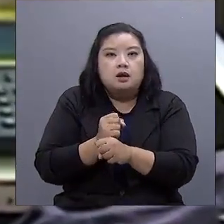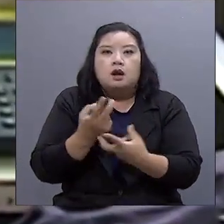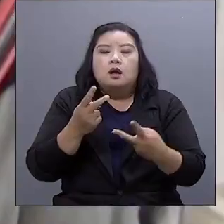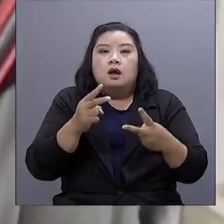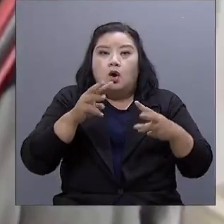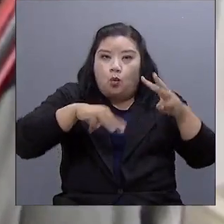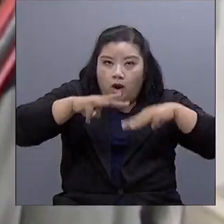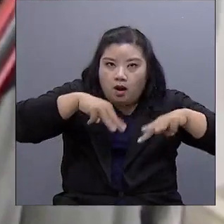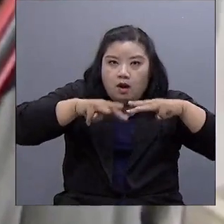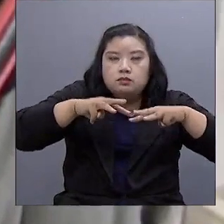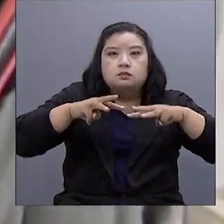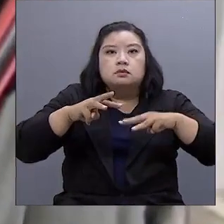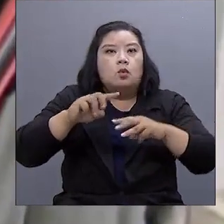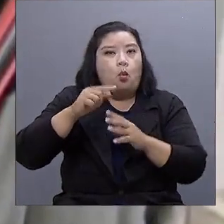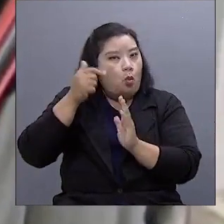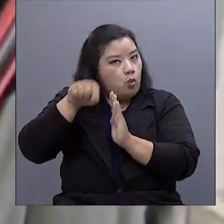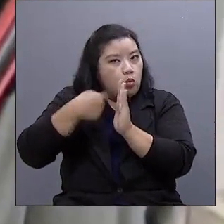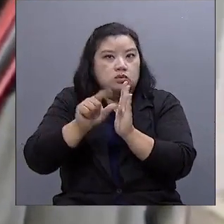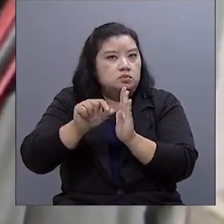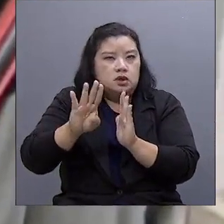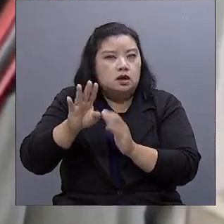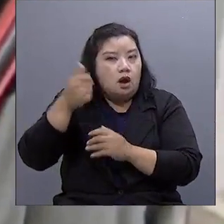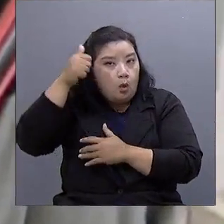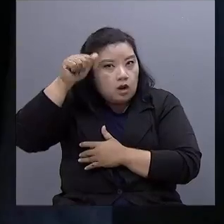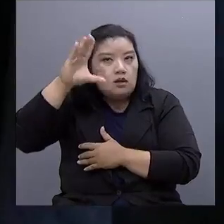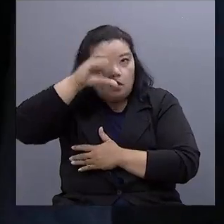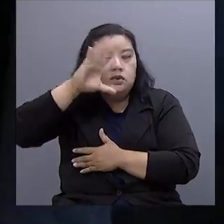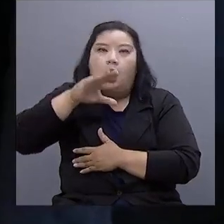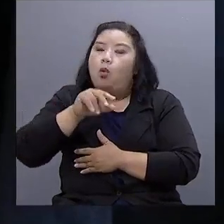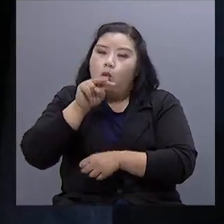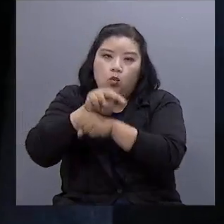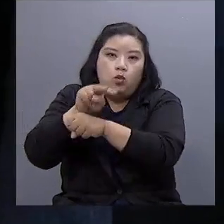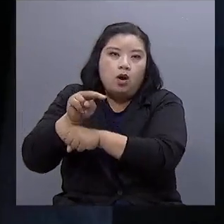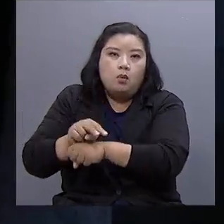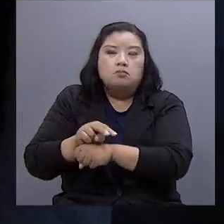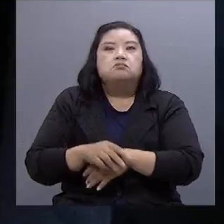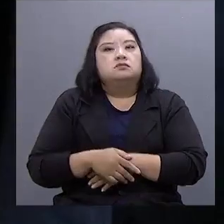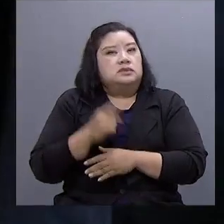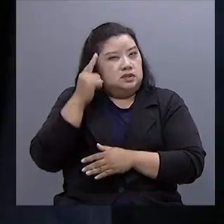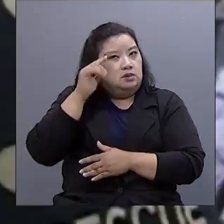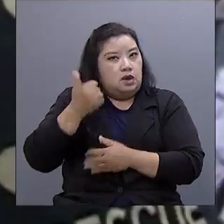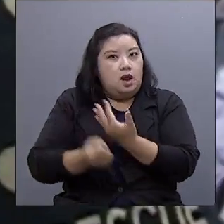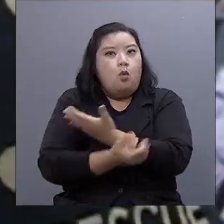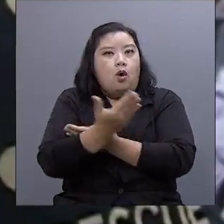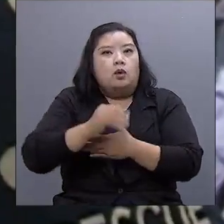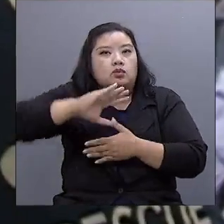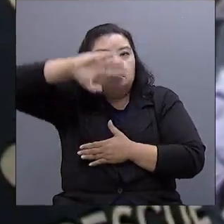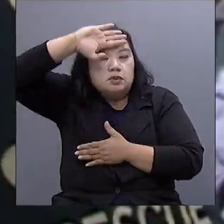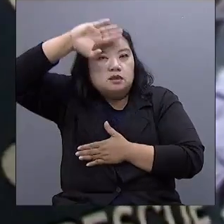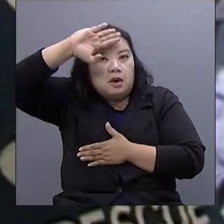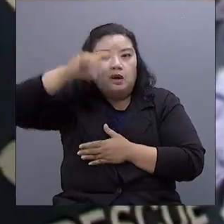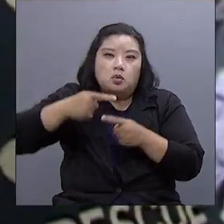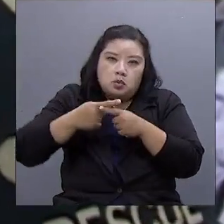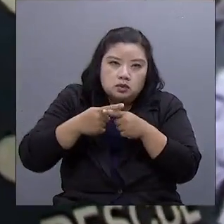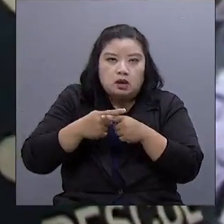อด24ชั่วโมงค่ะซึ่งก็คงจะทำให้เห็นแล้วนะคะว่ามีโอกาสอย่างมากที่จำนวนผู้ป่วยในช่วงวันหยุ